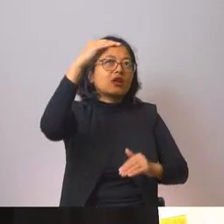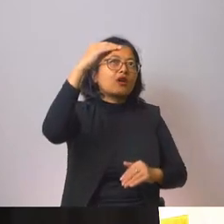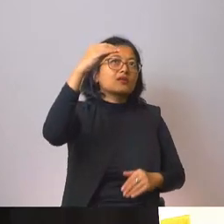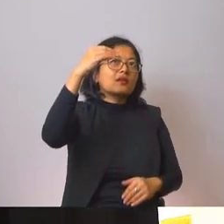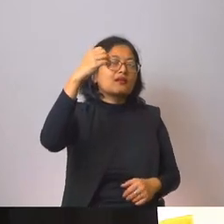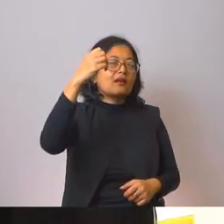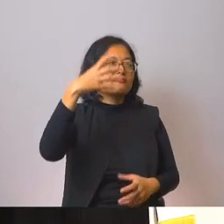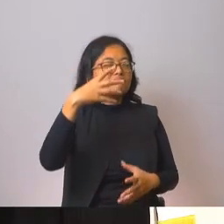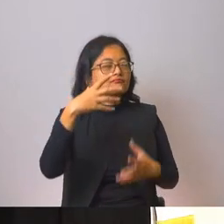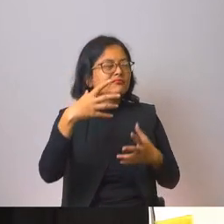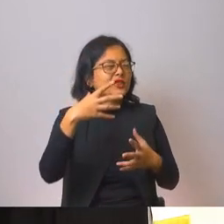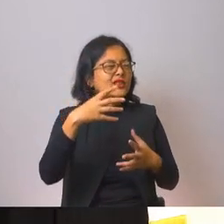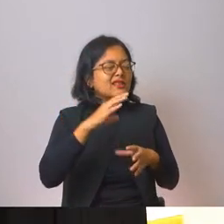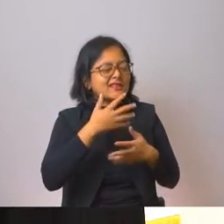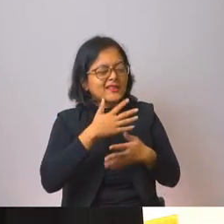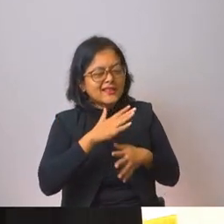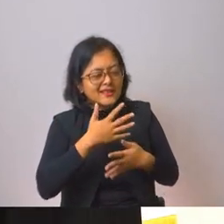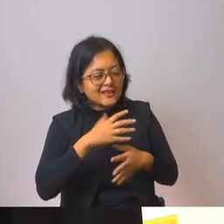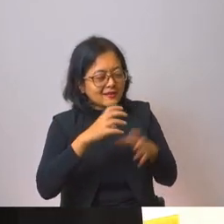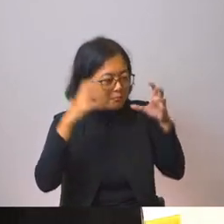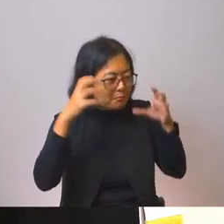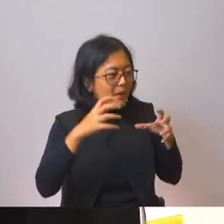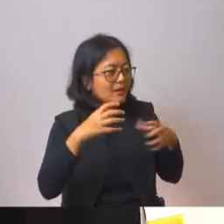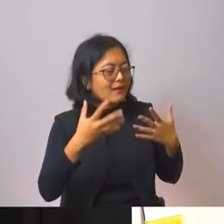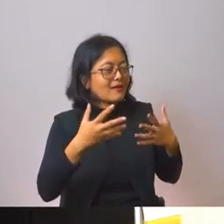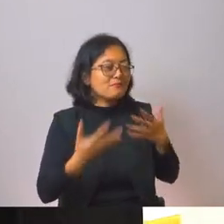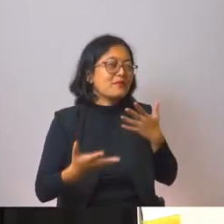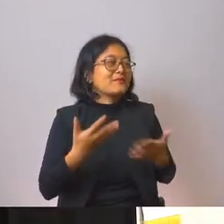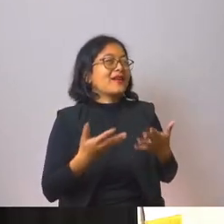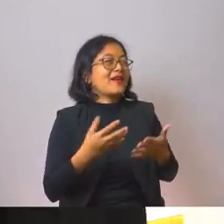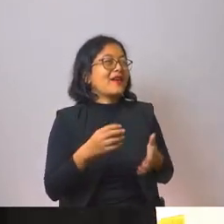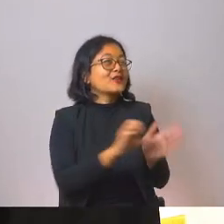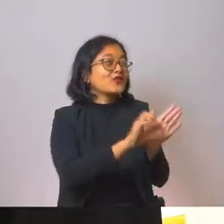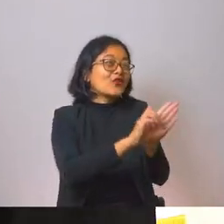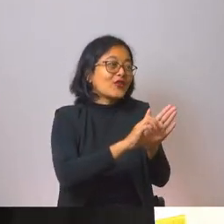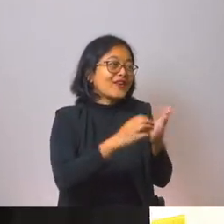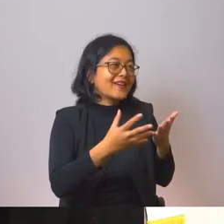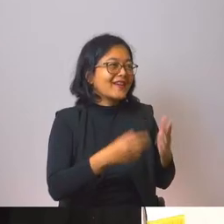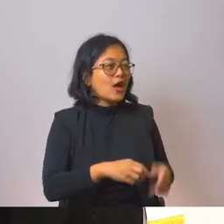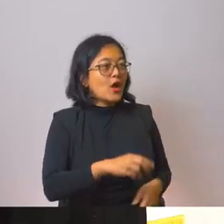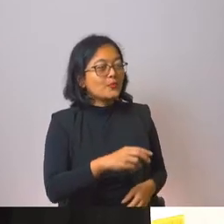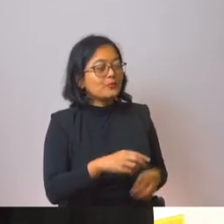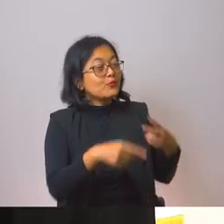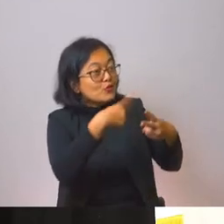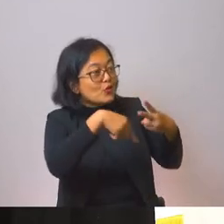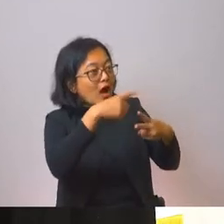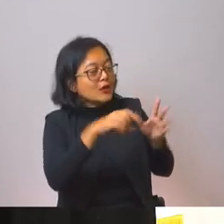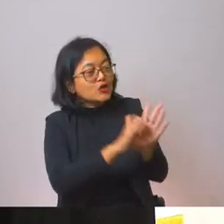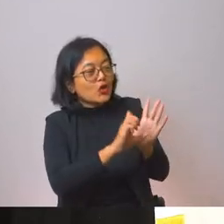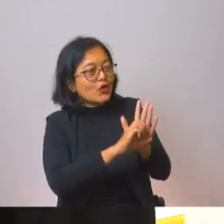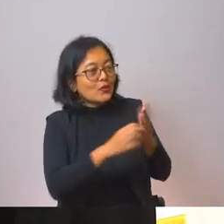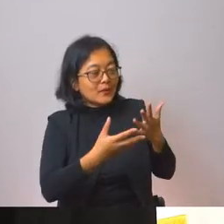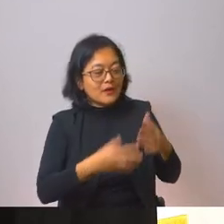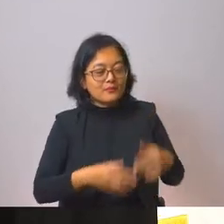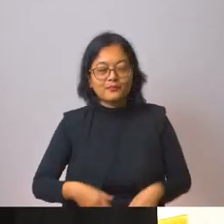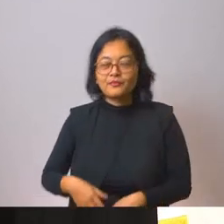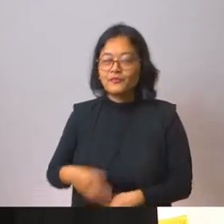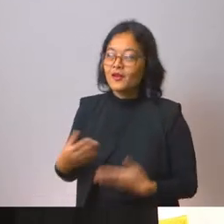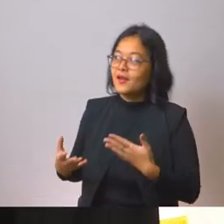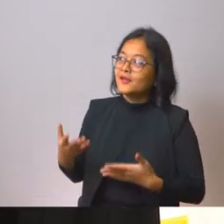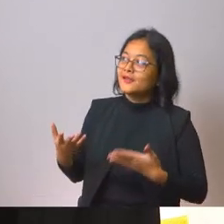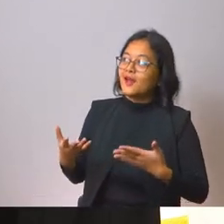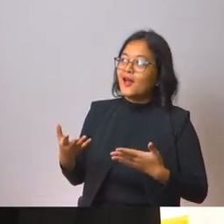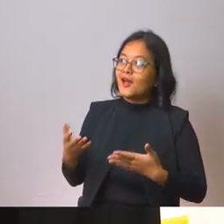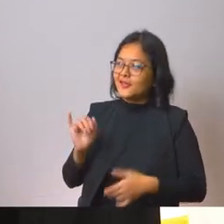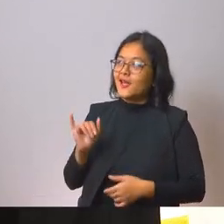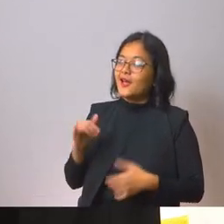banyak, Kak, nanti banyak. Khotbahnya jadi 2 hari. Okay, iya. 2 aja kalau gitu ya. Salah satu ya, ya yang satu saya ya. Paling ingat, jadi waktu itu saya